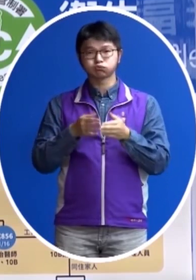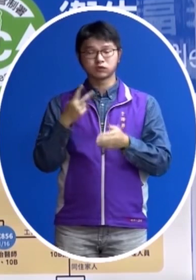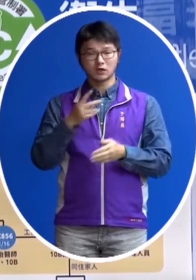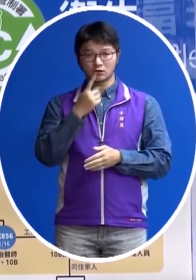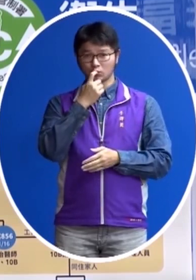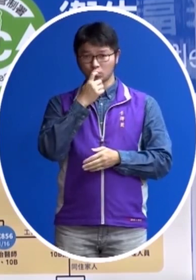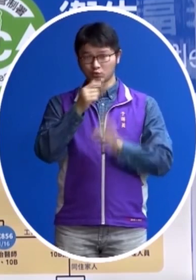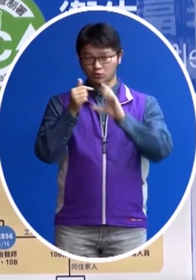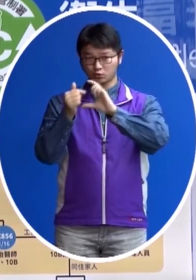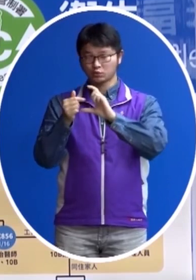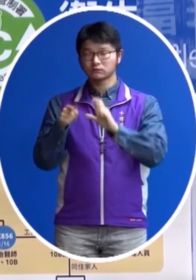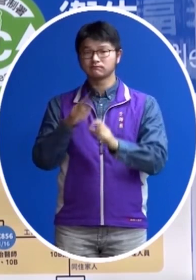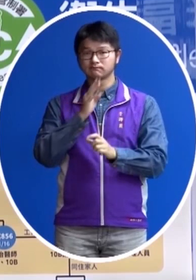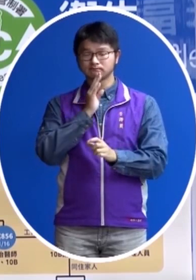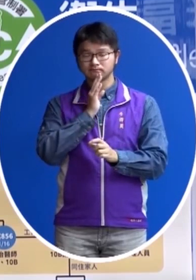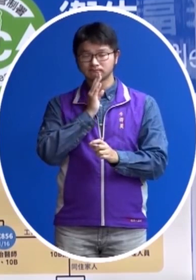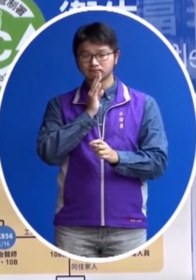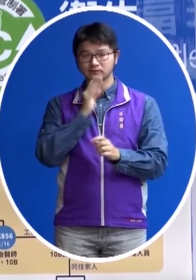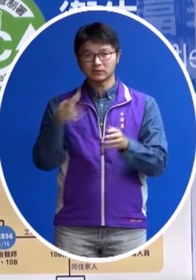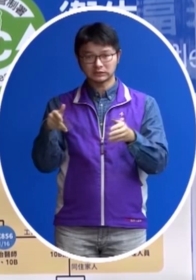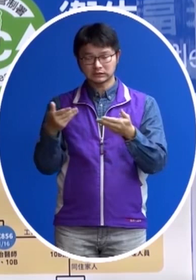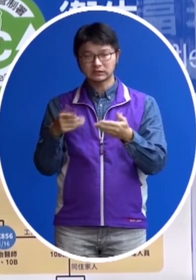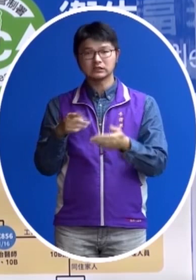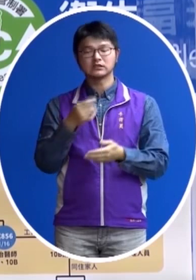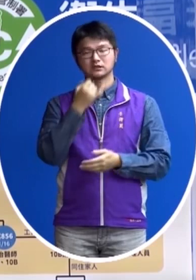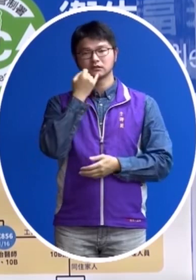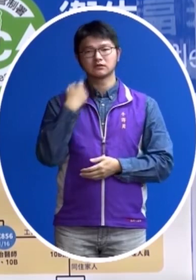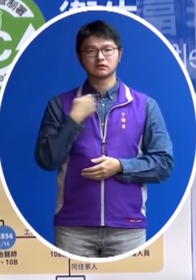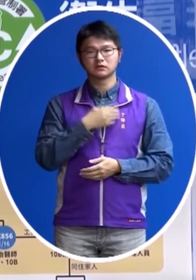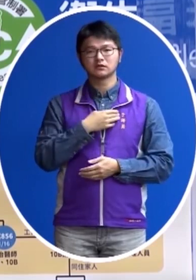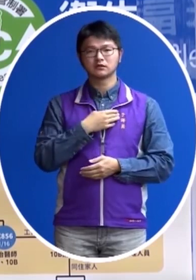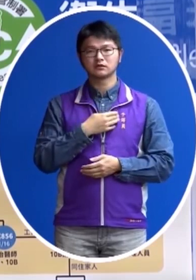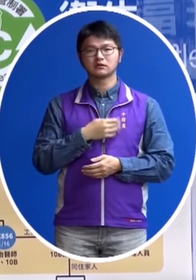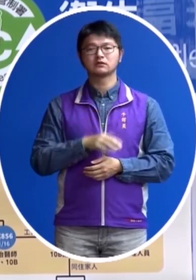区里面的可能性相对低，那中间可能根据我们相